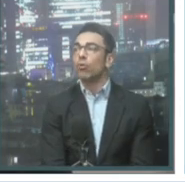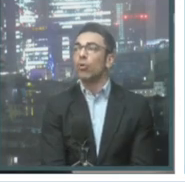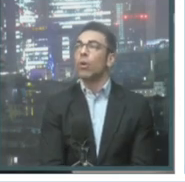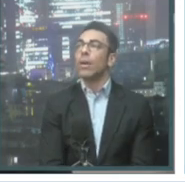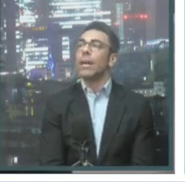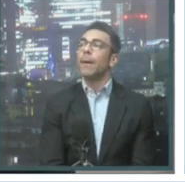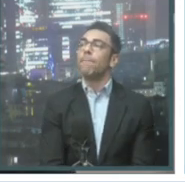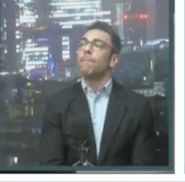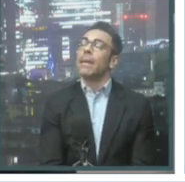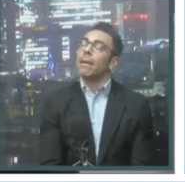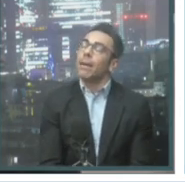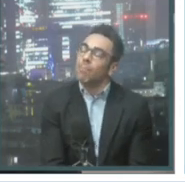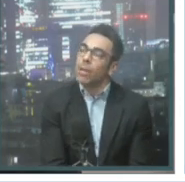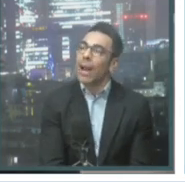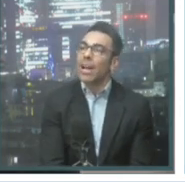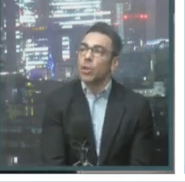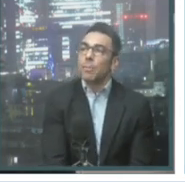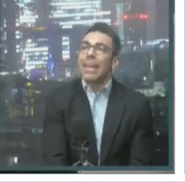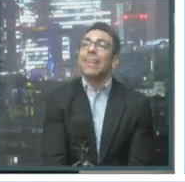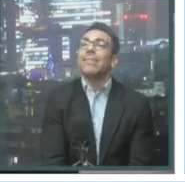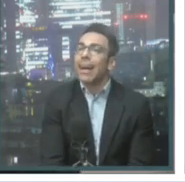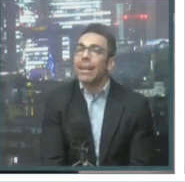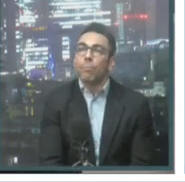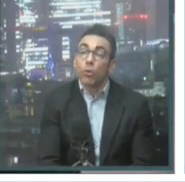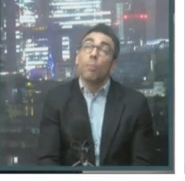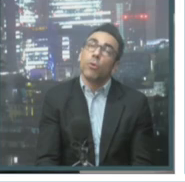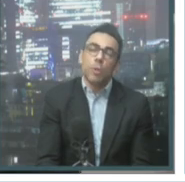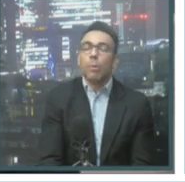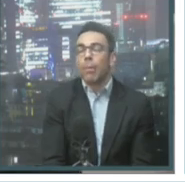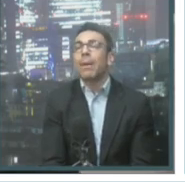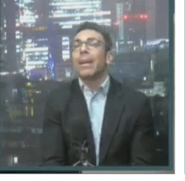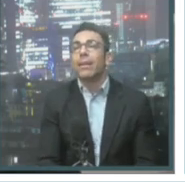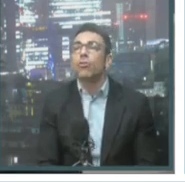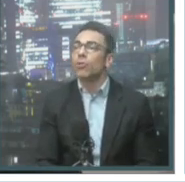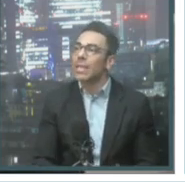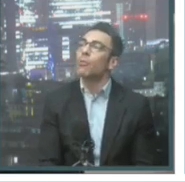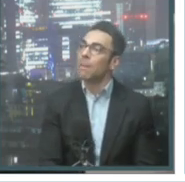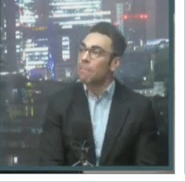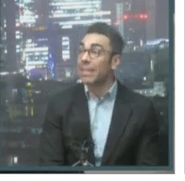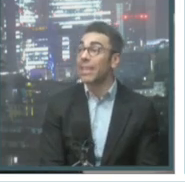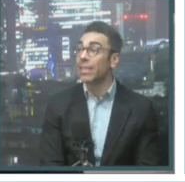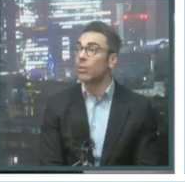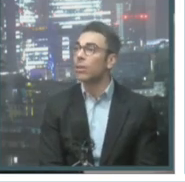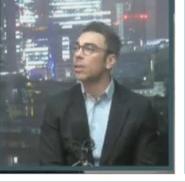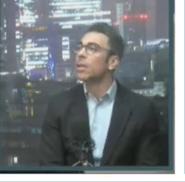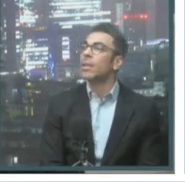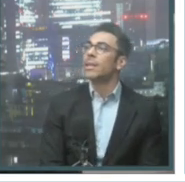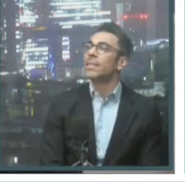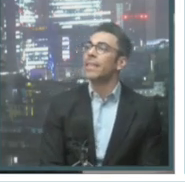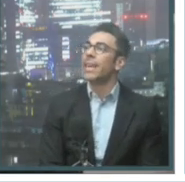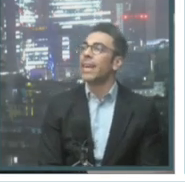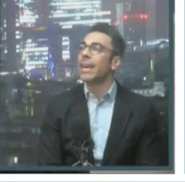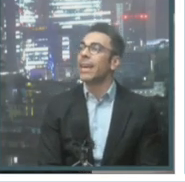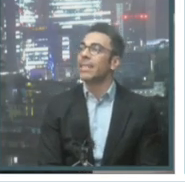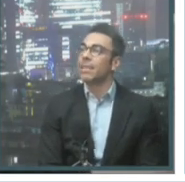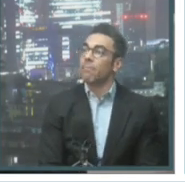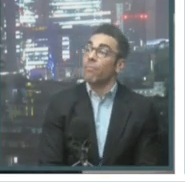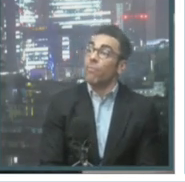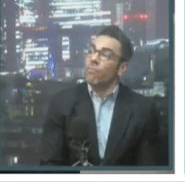soprattutto migliorarci perché l'italia purtroppo c'è il problema che ne sono stiamo sempre indietro se